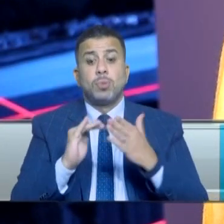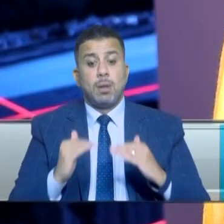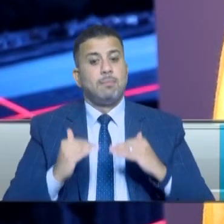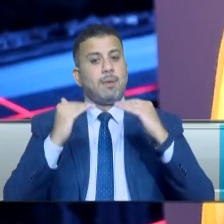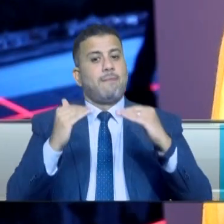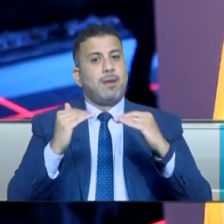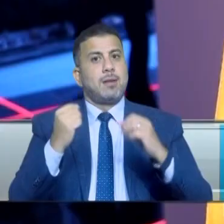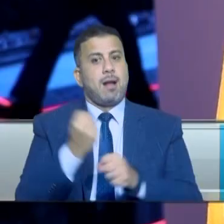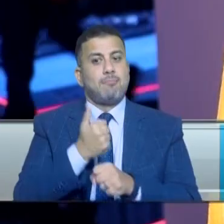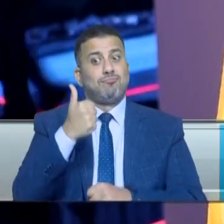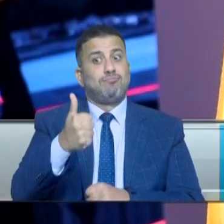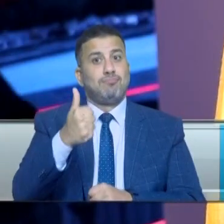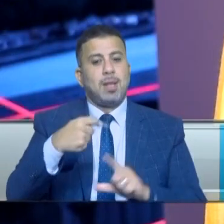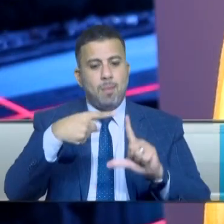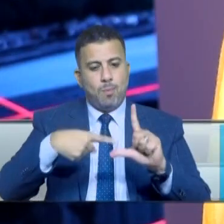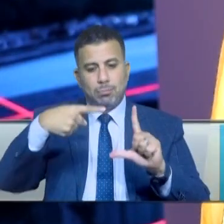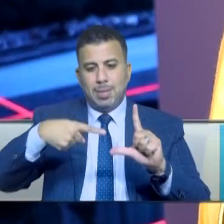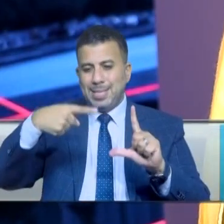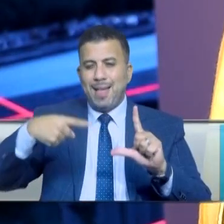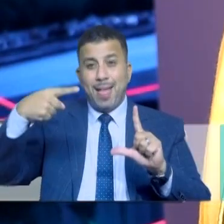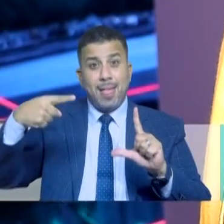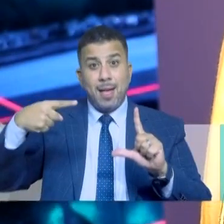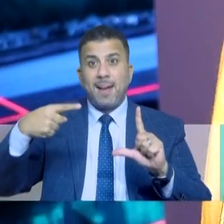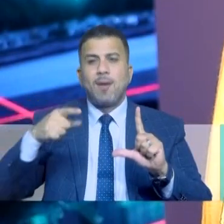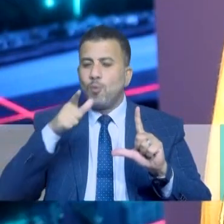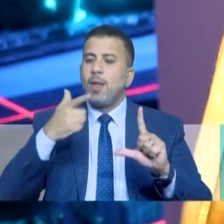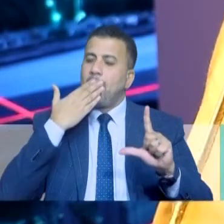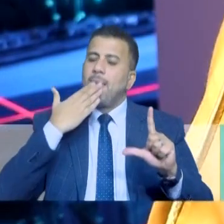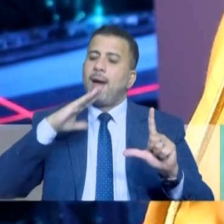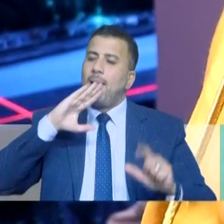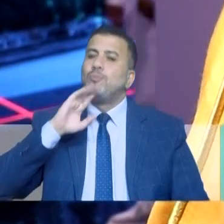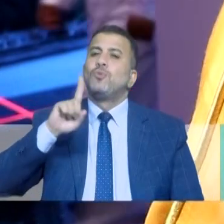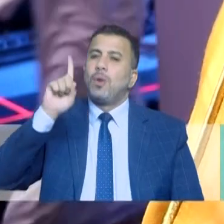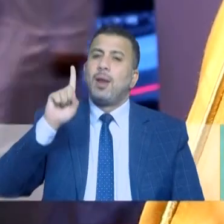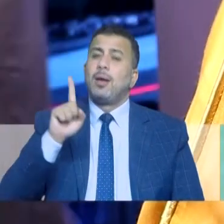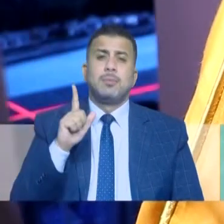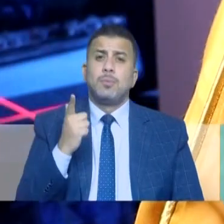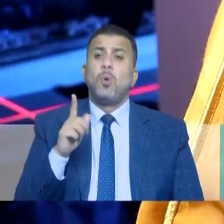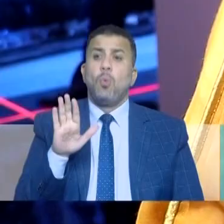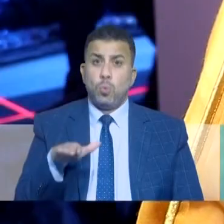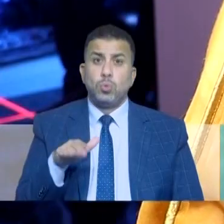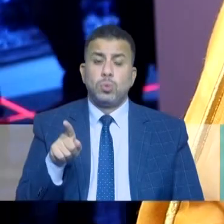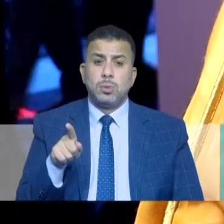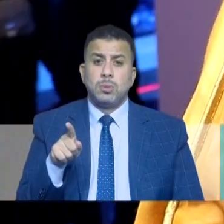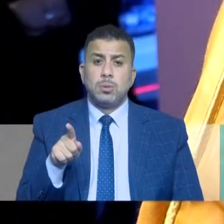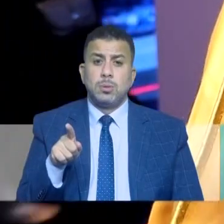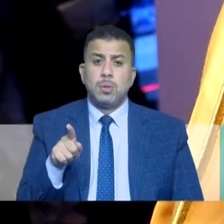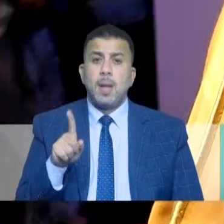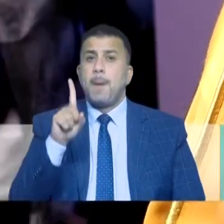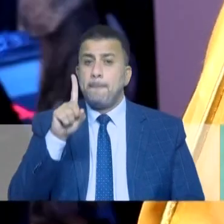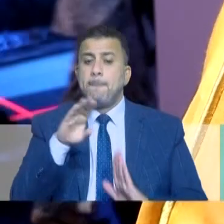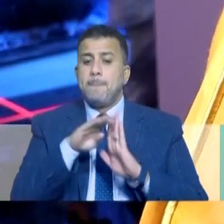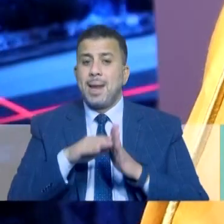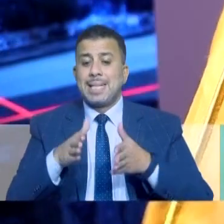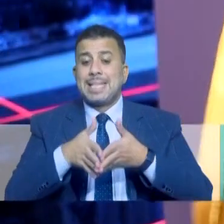جوده العمل جوده المؤشرات الاحصائيه والحمد لله يعني وجود البيانات